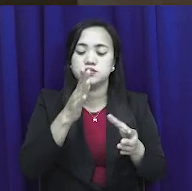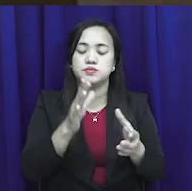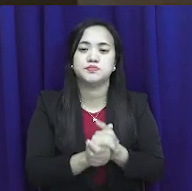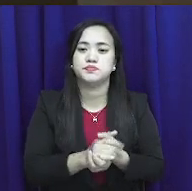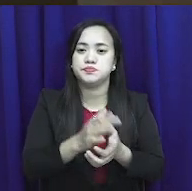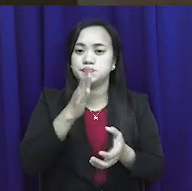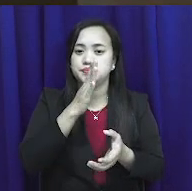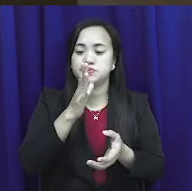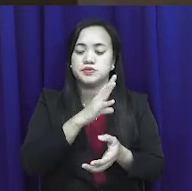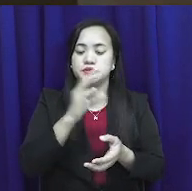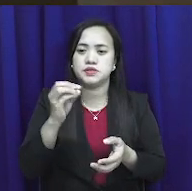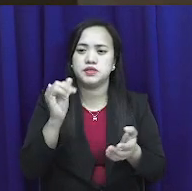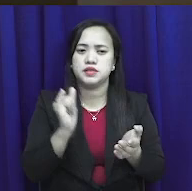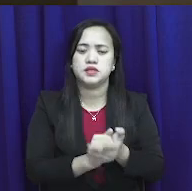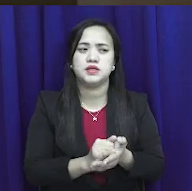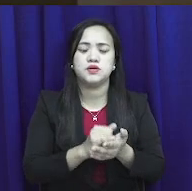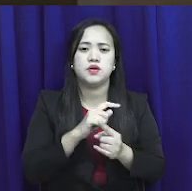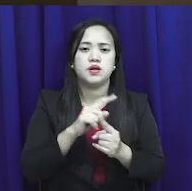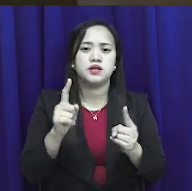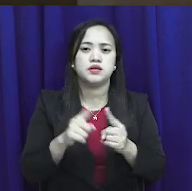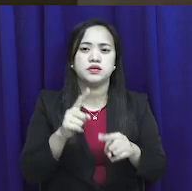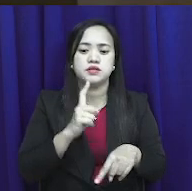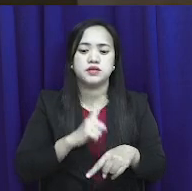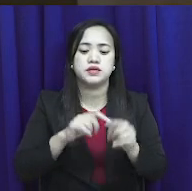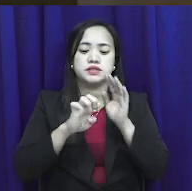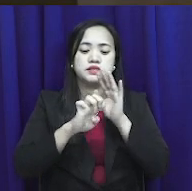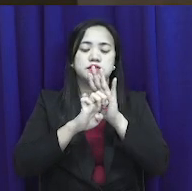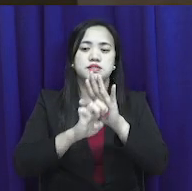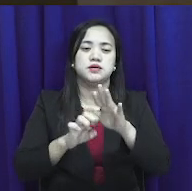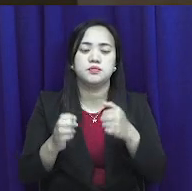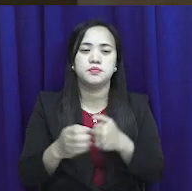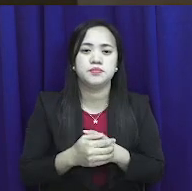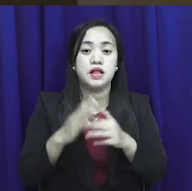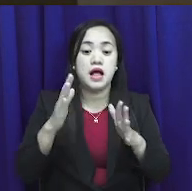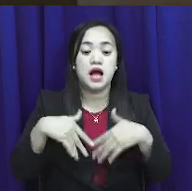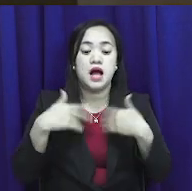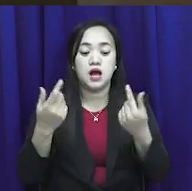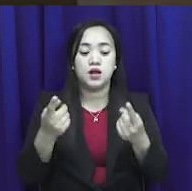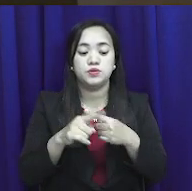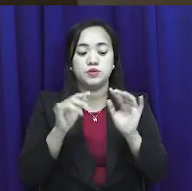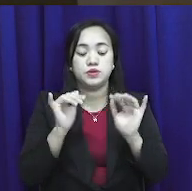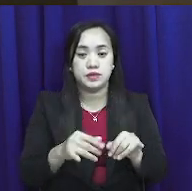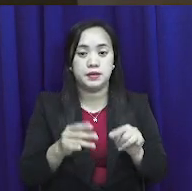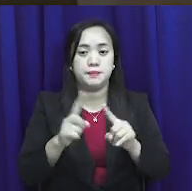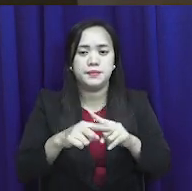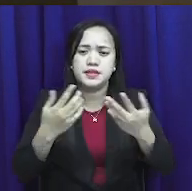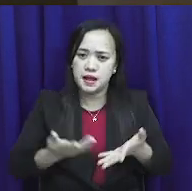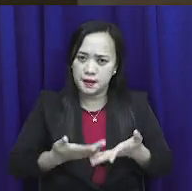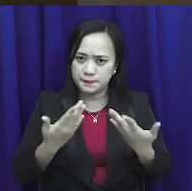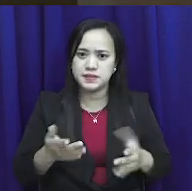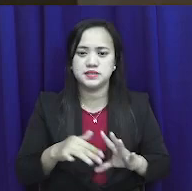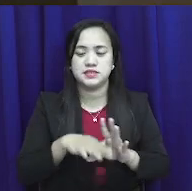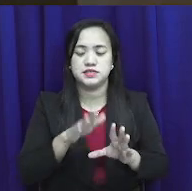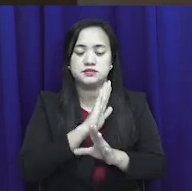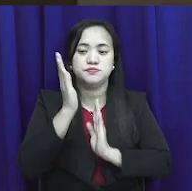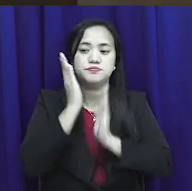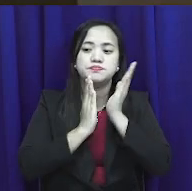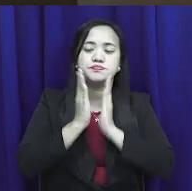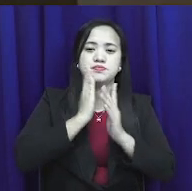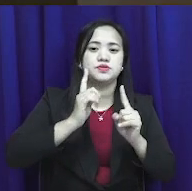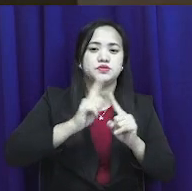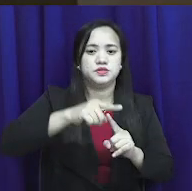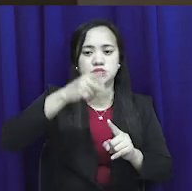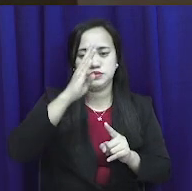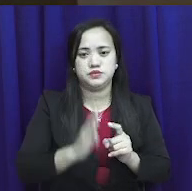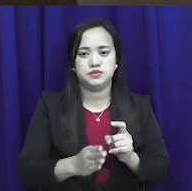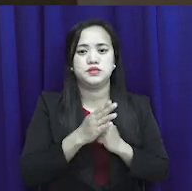as a mother na pagdating po sa Like for example yung pagpapanatili ng saya ninyo sa paglilingkod pag